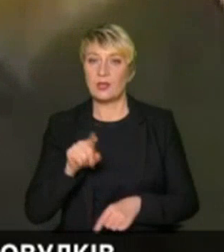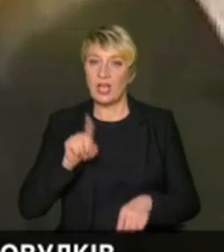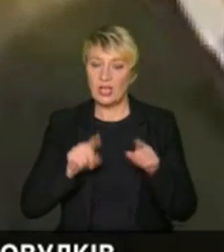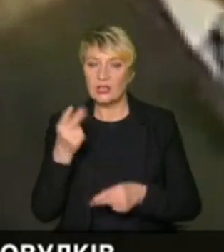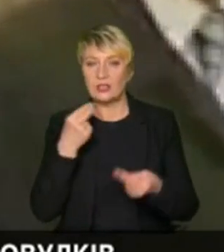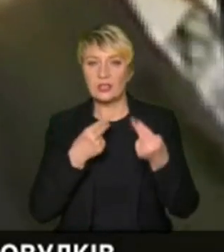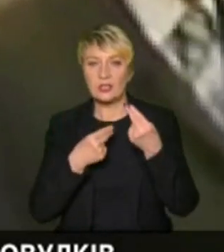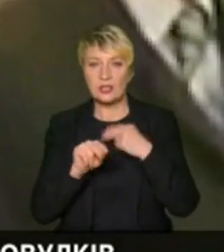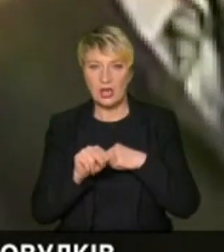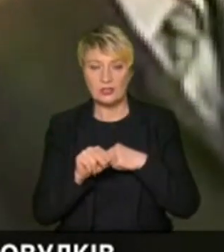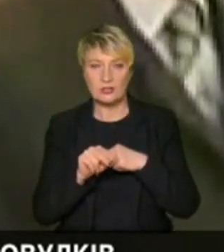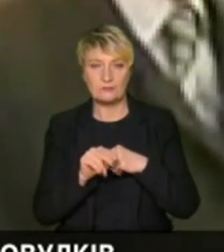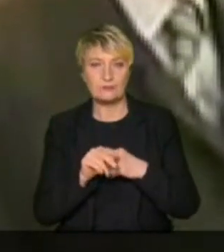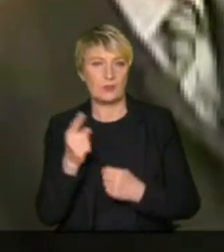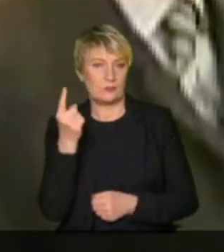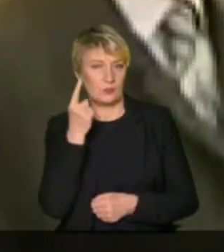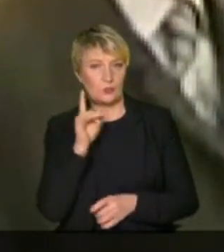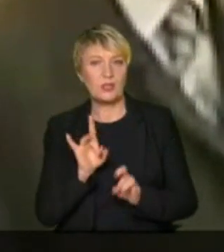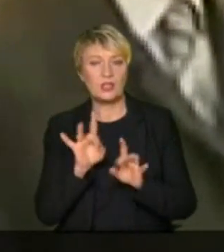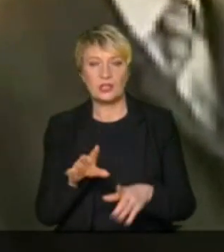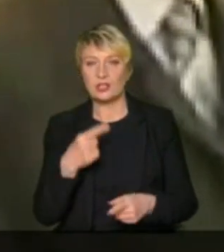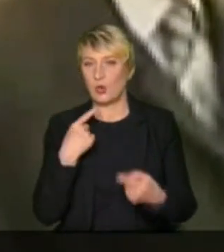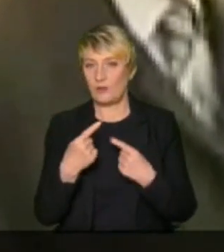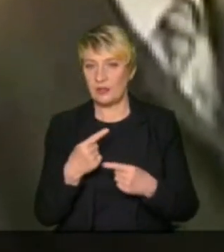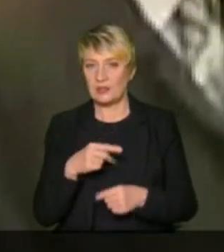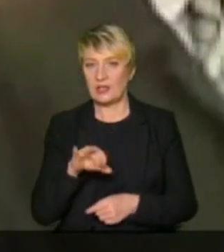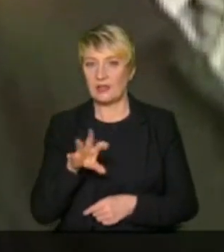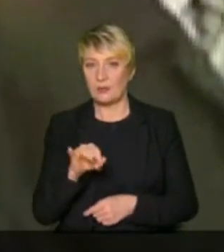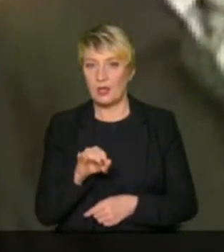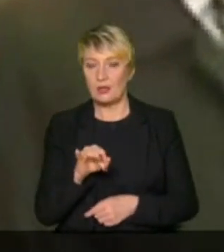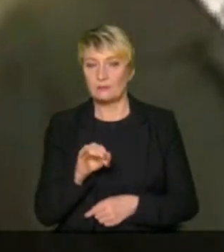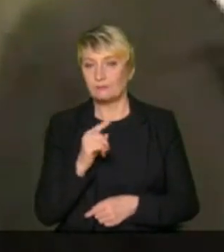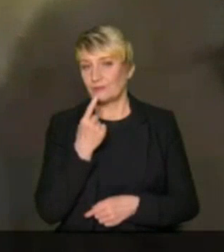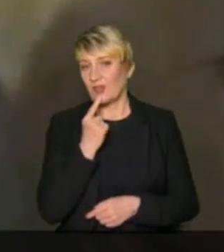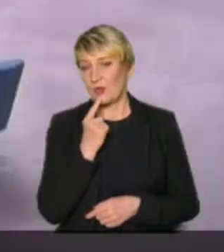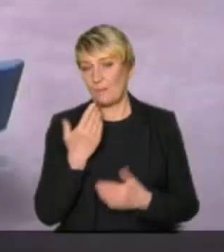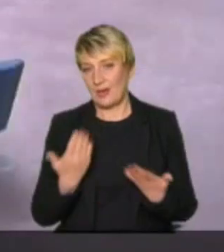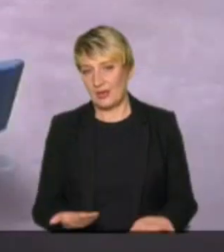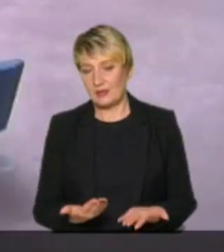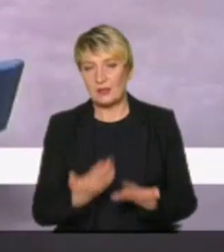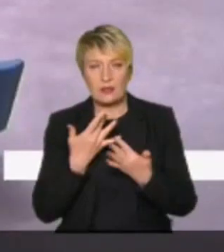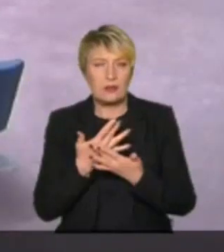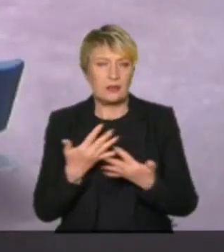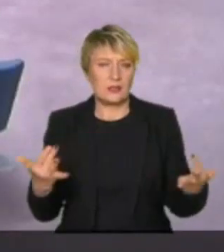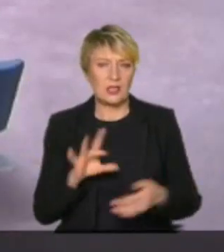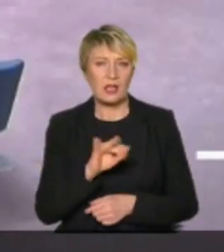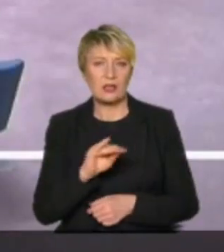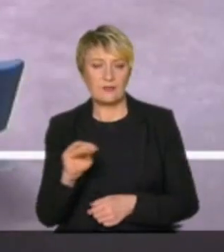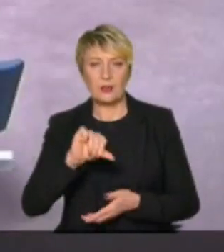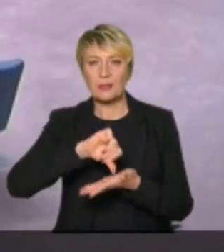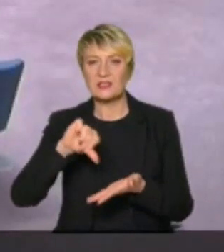краще смоктати, ніж говорити. У випадку Дімона – карамельку. Не менш грізні в ерефії представники в